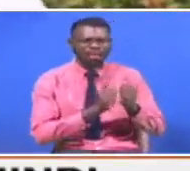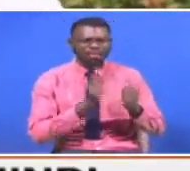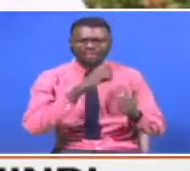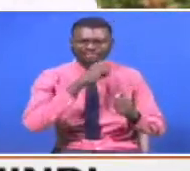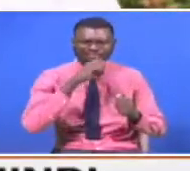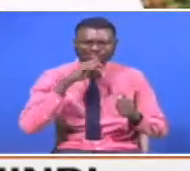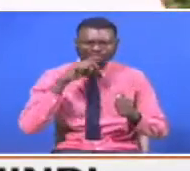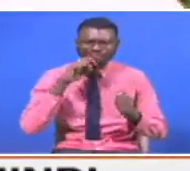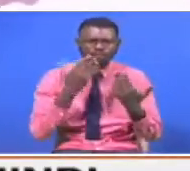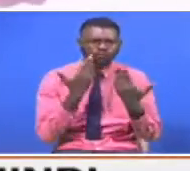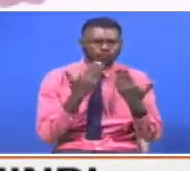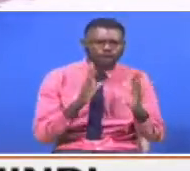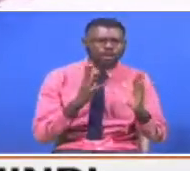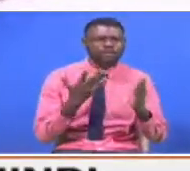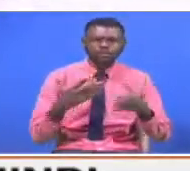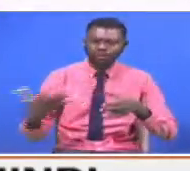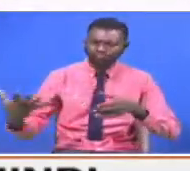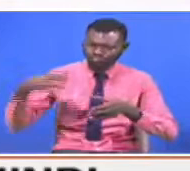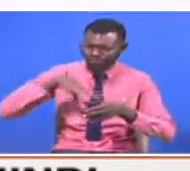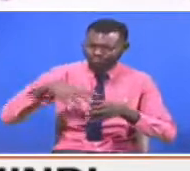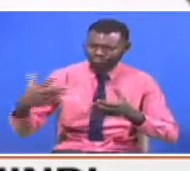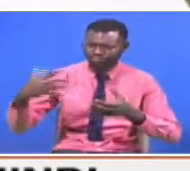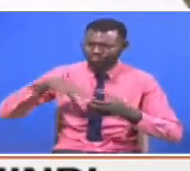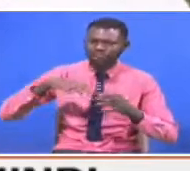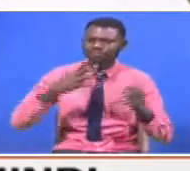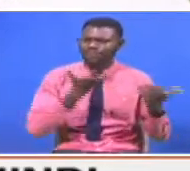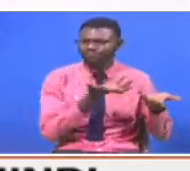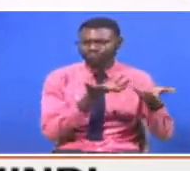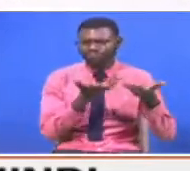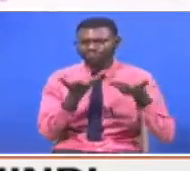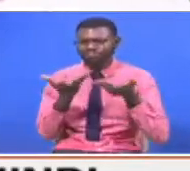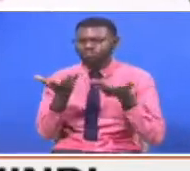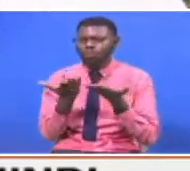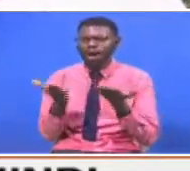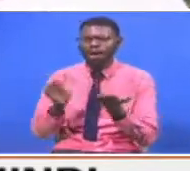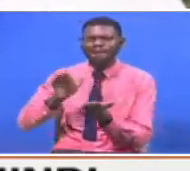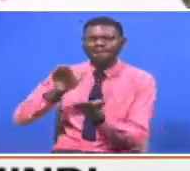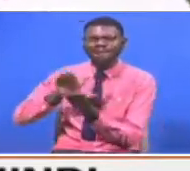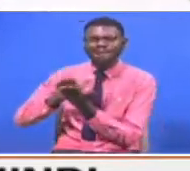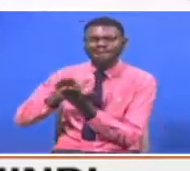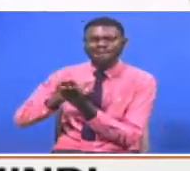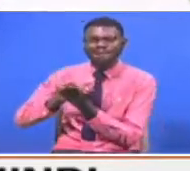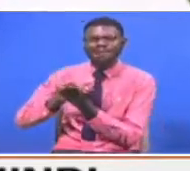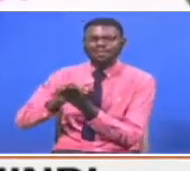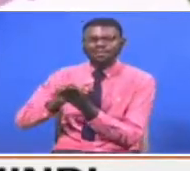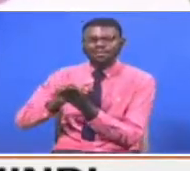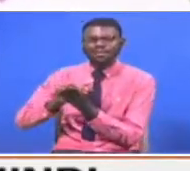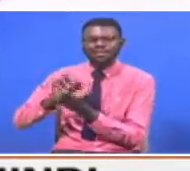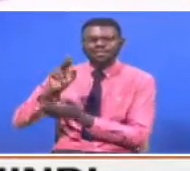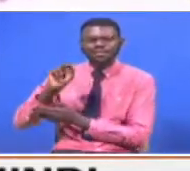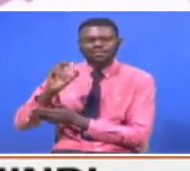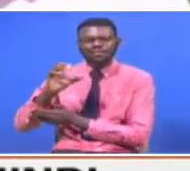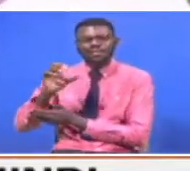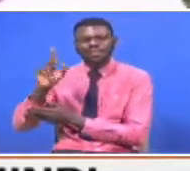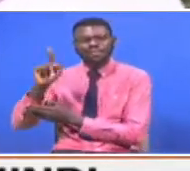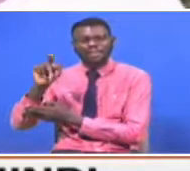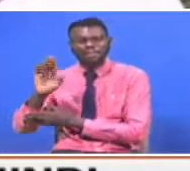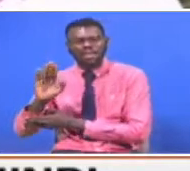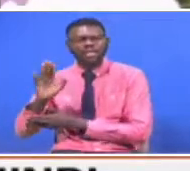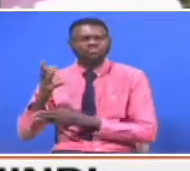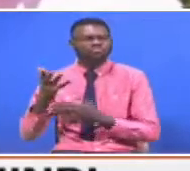vizuri, tunapeleka cereal board, alafu tunahakikisha kwamba hakuna